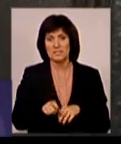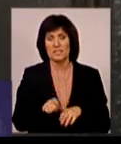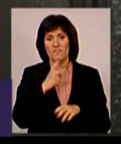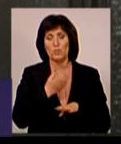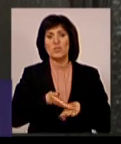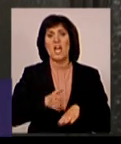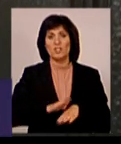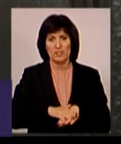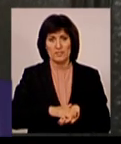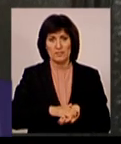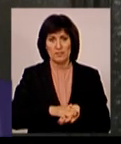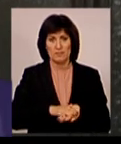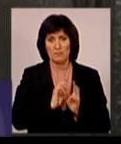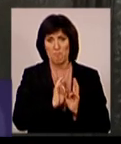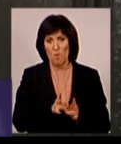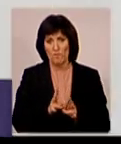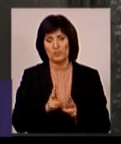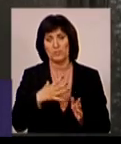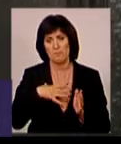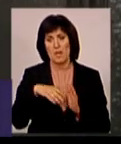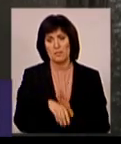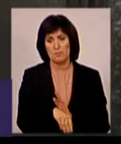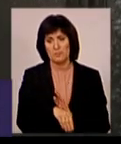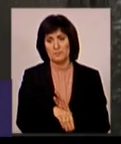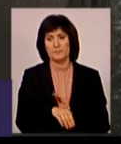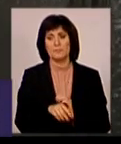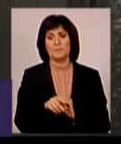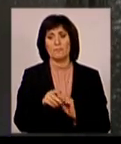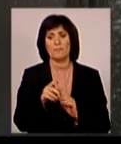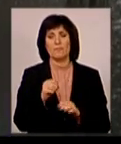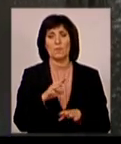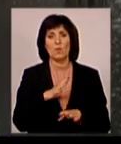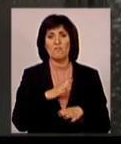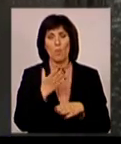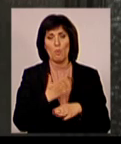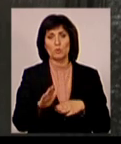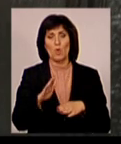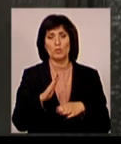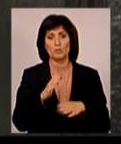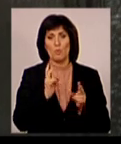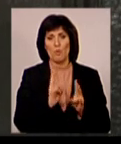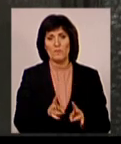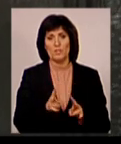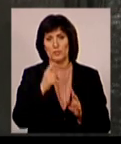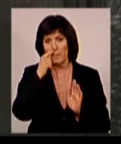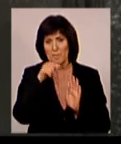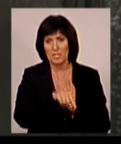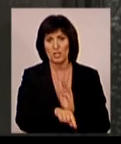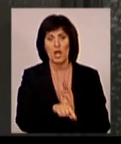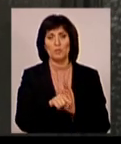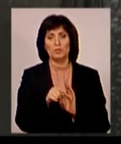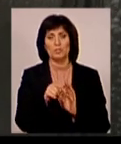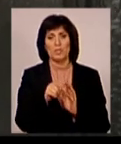тяжкості повреждень погиб. У пациента преимущественно было осколочное повреждение, проникающее